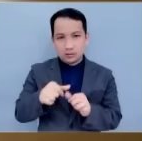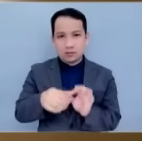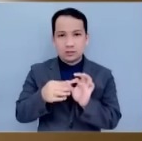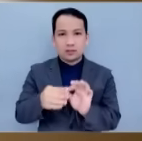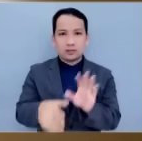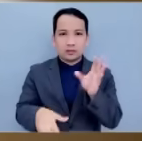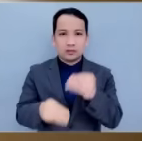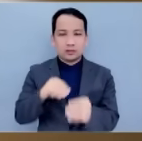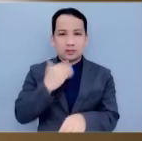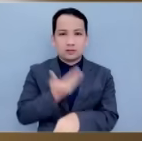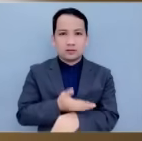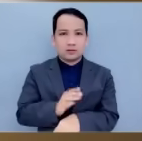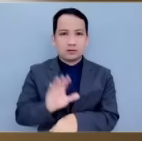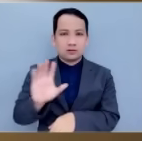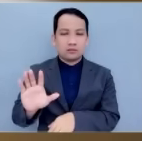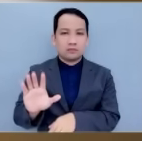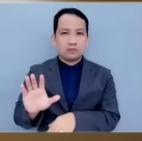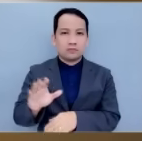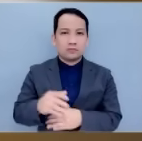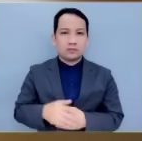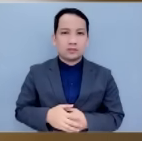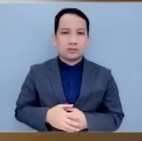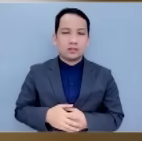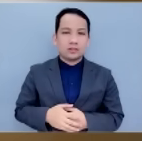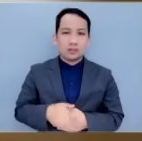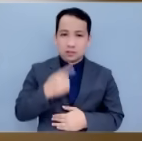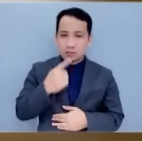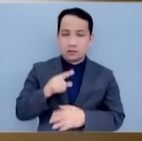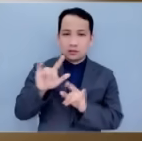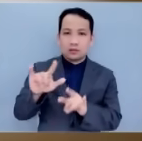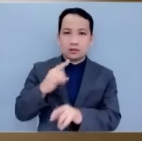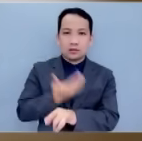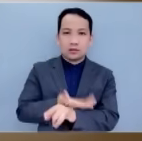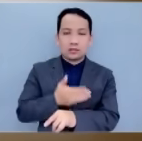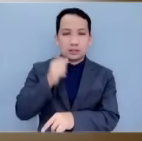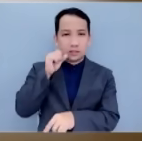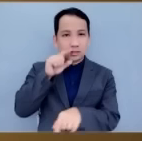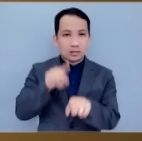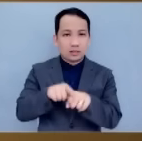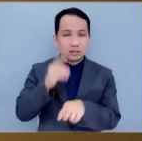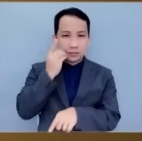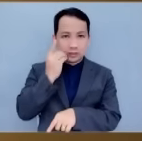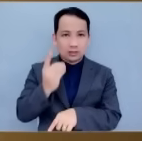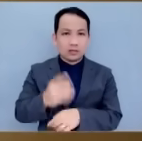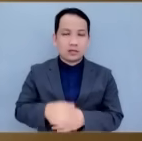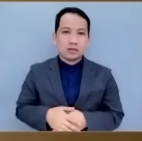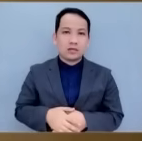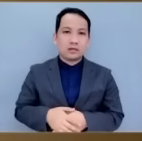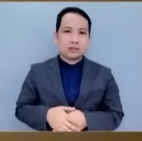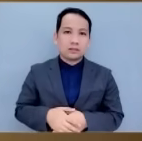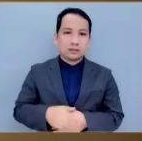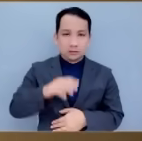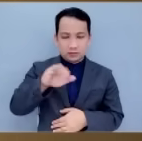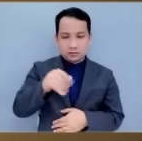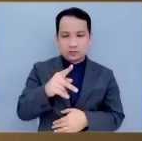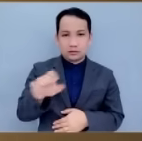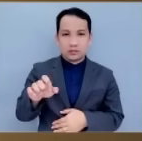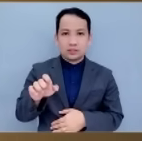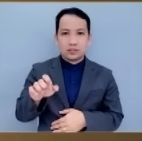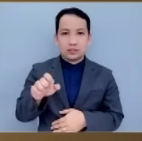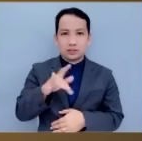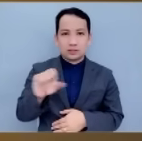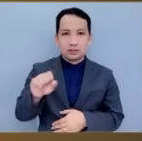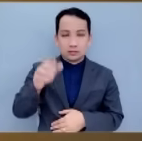ni Jacqueline na si Andy Eigenman at sinabing mahal niya ang kanyang ate Dimples. Si Jake Ehensito na ama ng apo ni